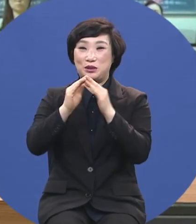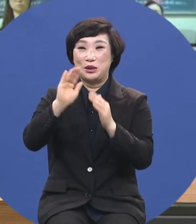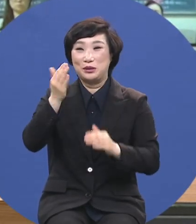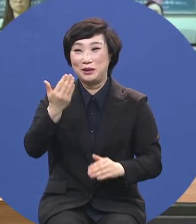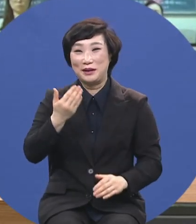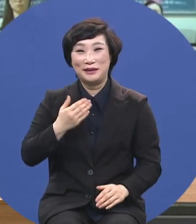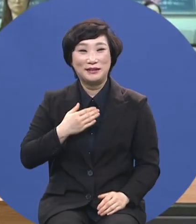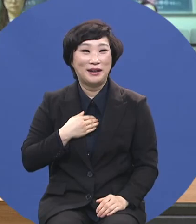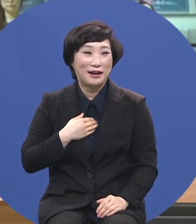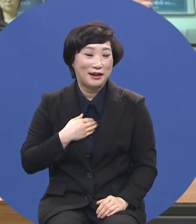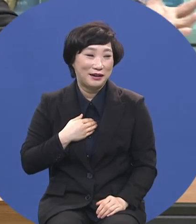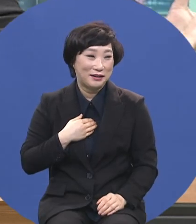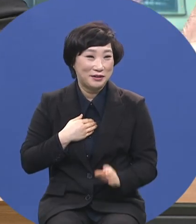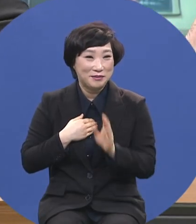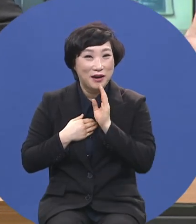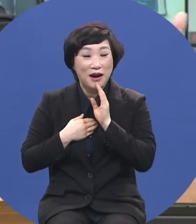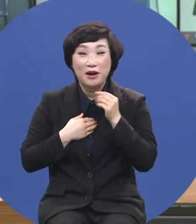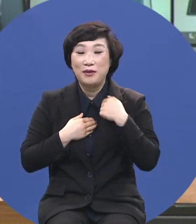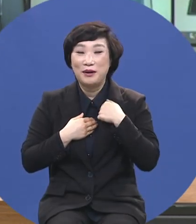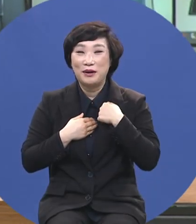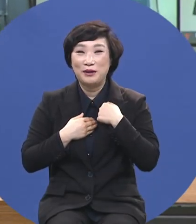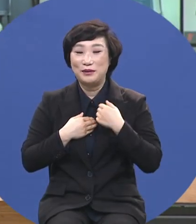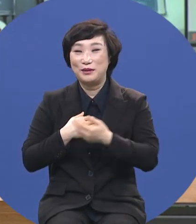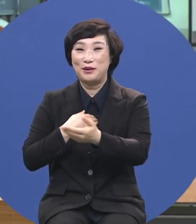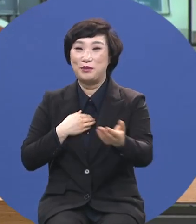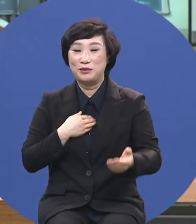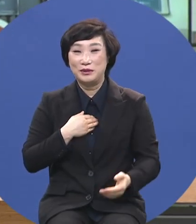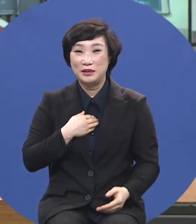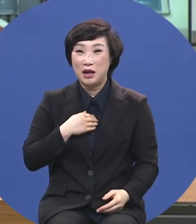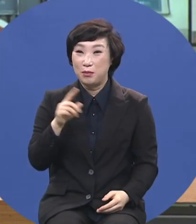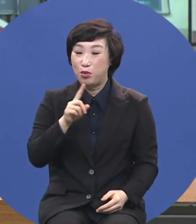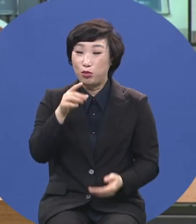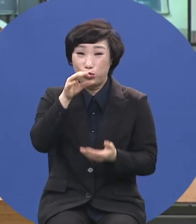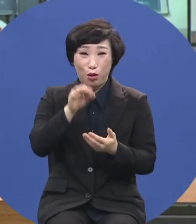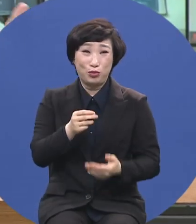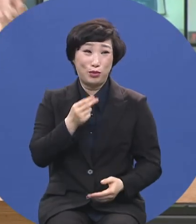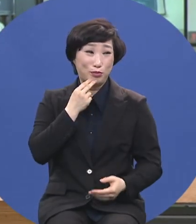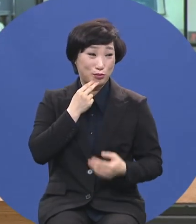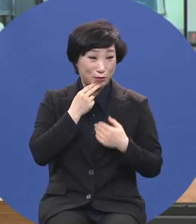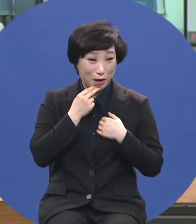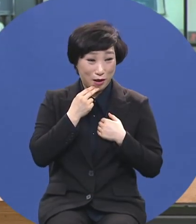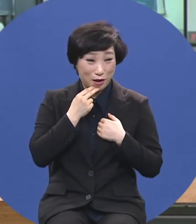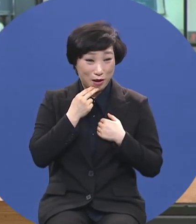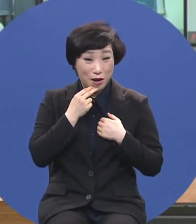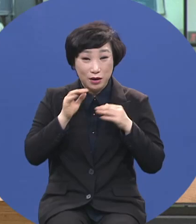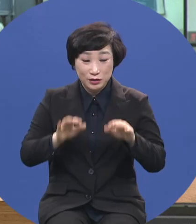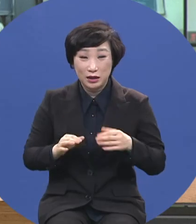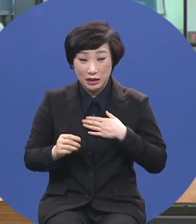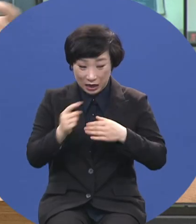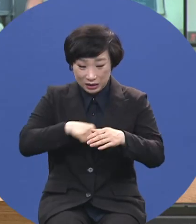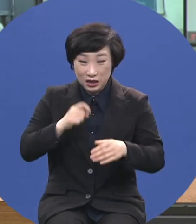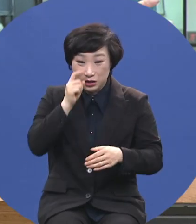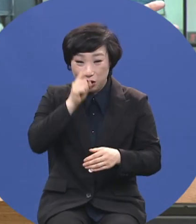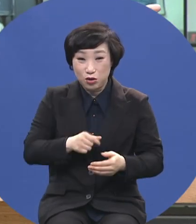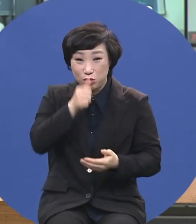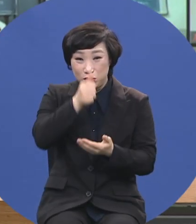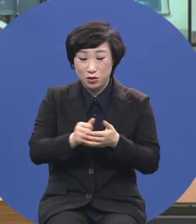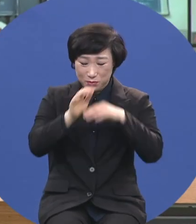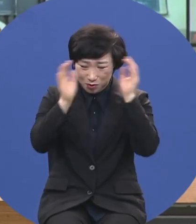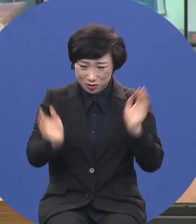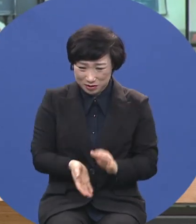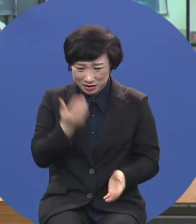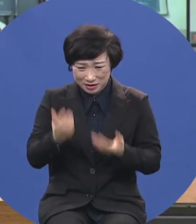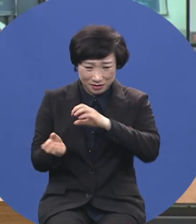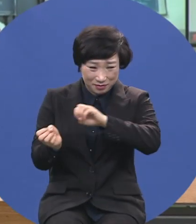것은 내가 무슨 아무 가치도 없는데 내 속에 더러운 죄를 끄집어내서